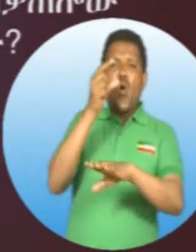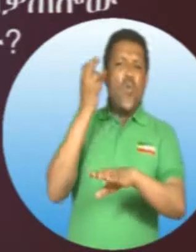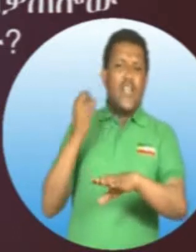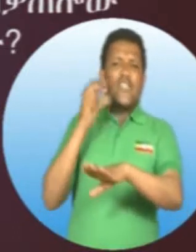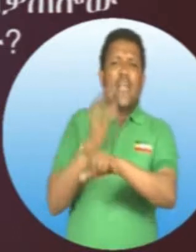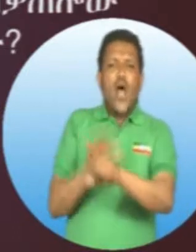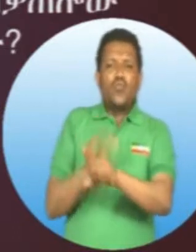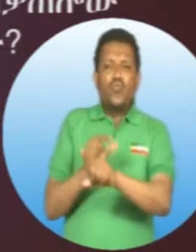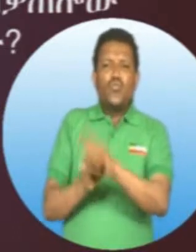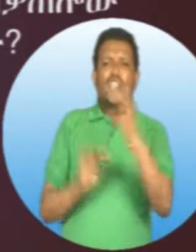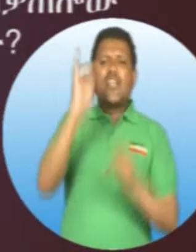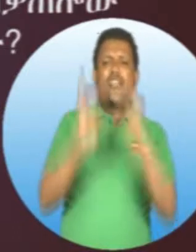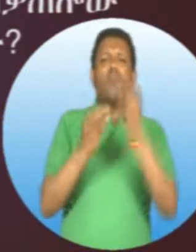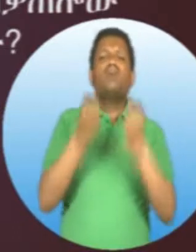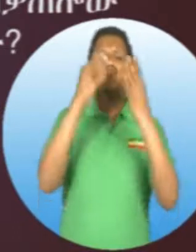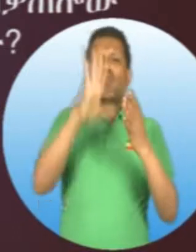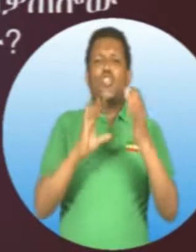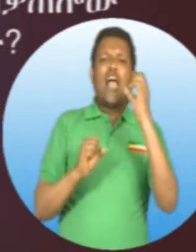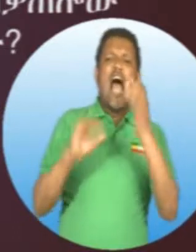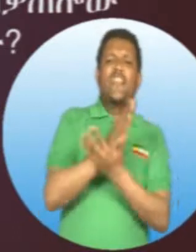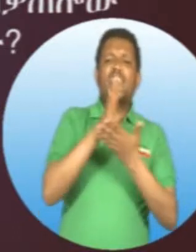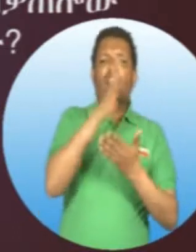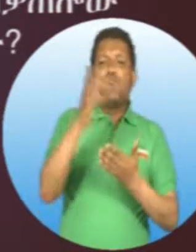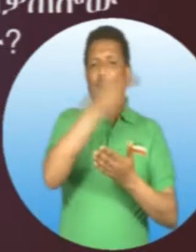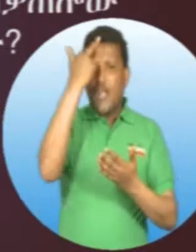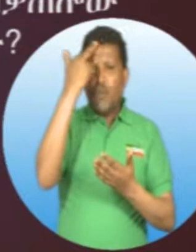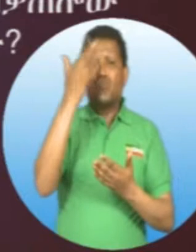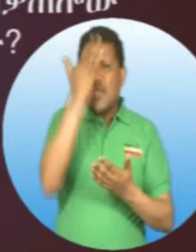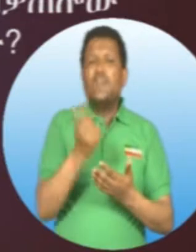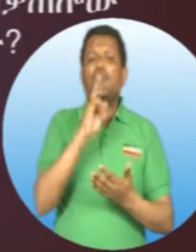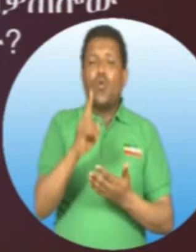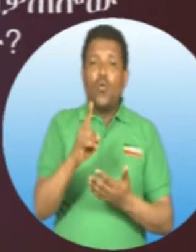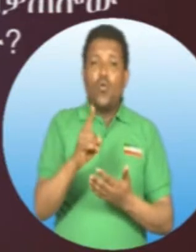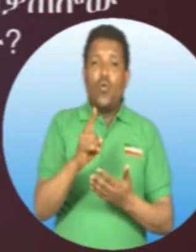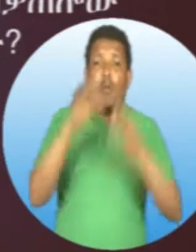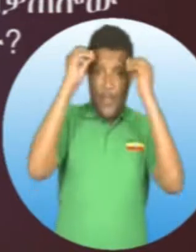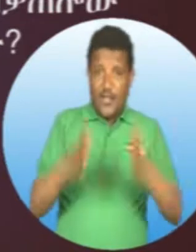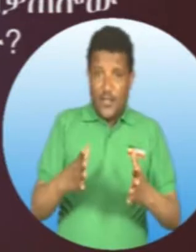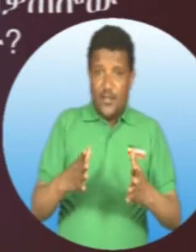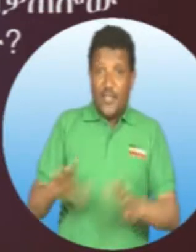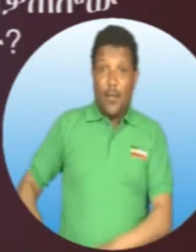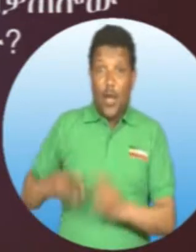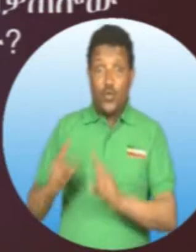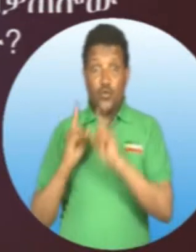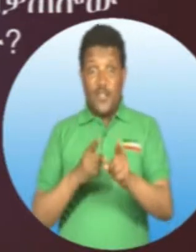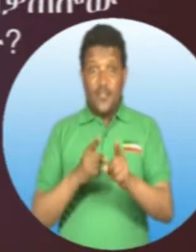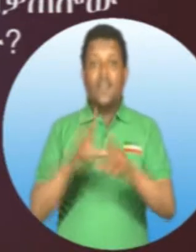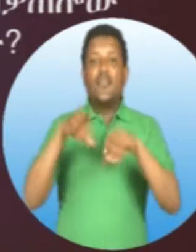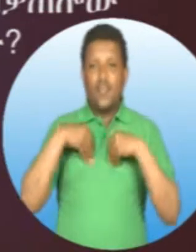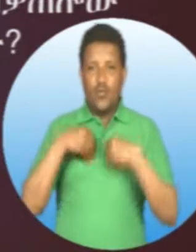ነው? ሀመሩሃ በወርቅ ሰዓቱ ጨረታ ብዙ ሰዎች ያልተሳተፉት ለምንድን ነው?